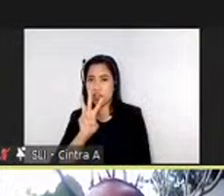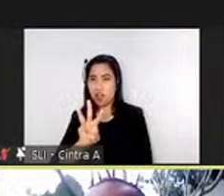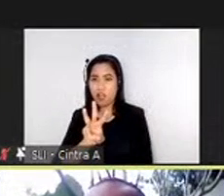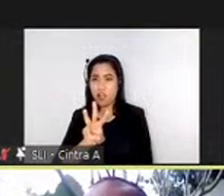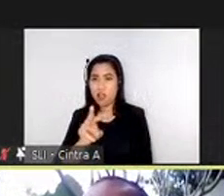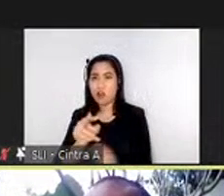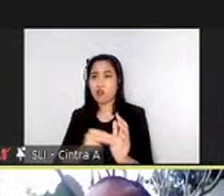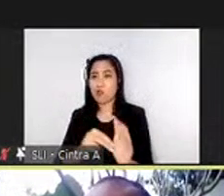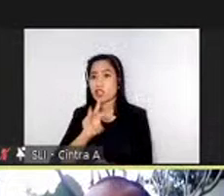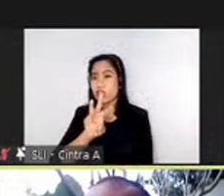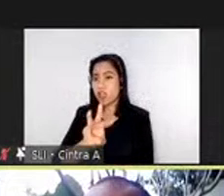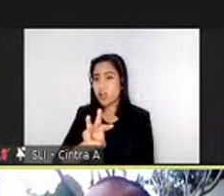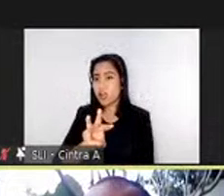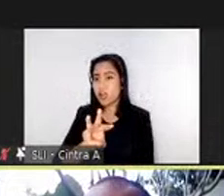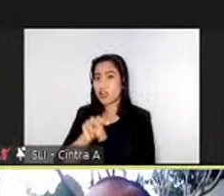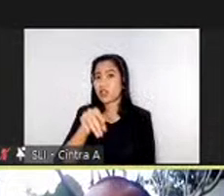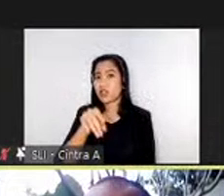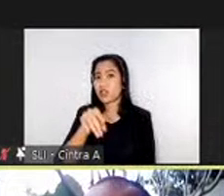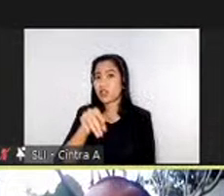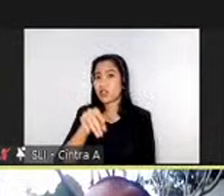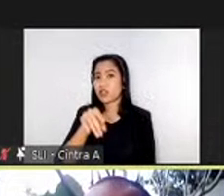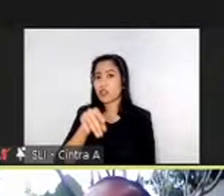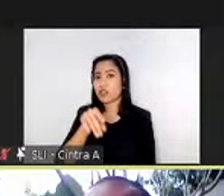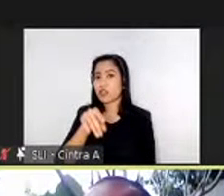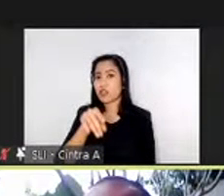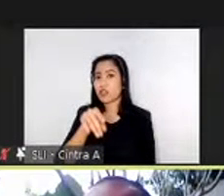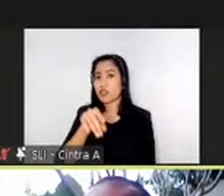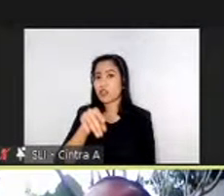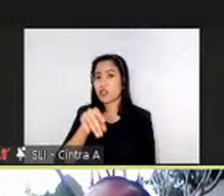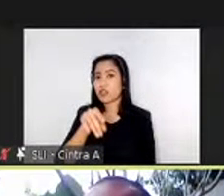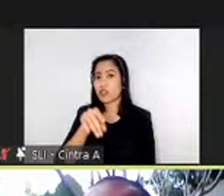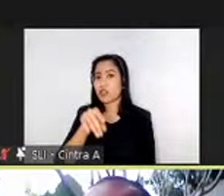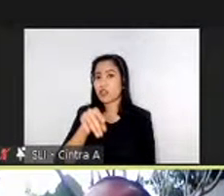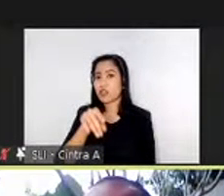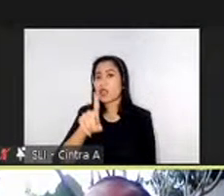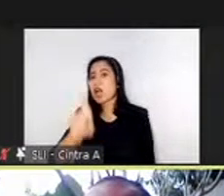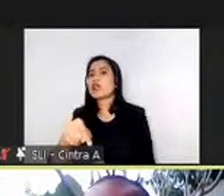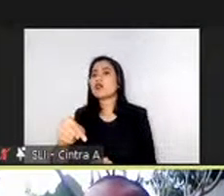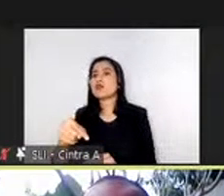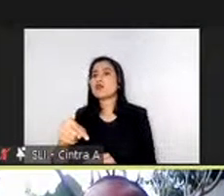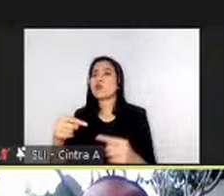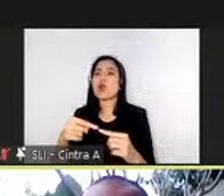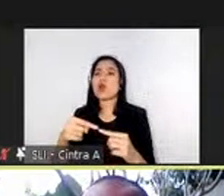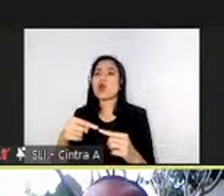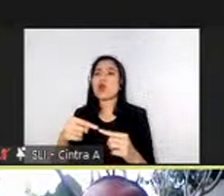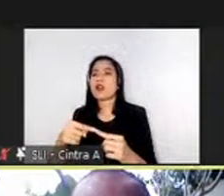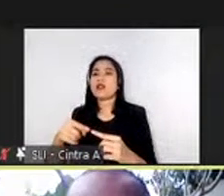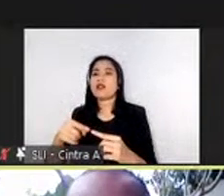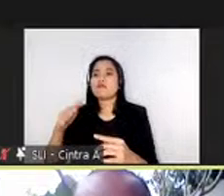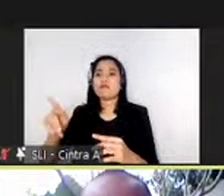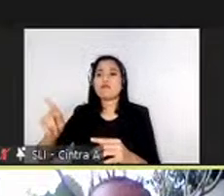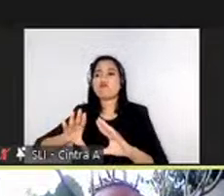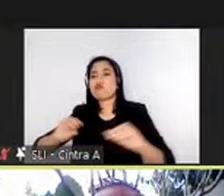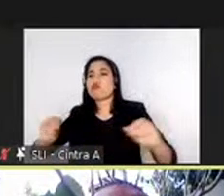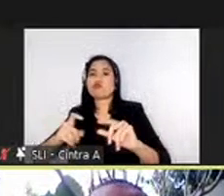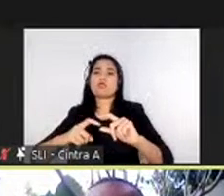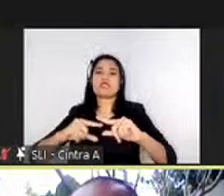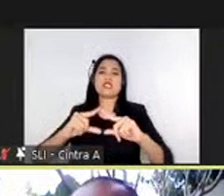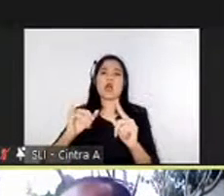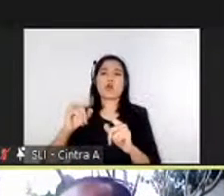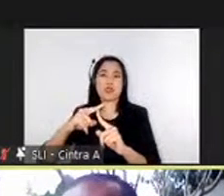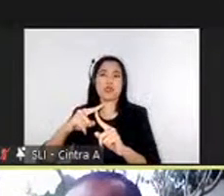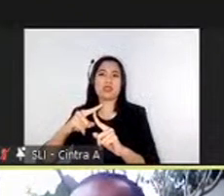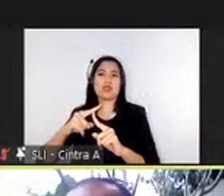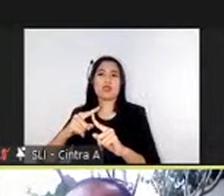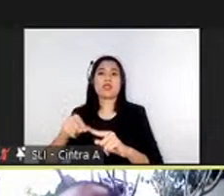kaitannya erat dengan status hubungan kerjanya para buruh-buruh sawit misal jadi di undang-undang cipta